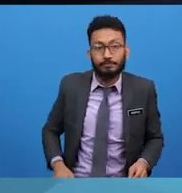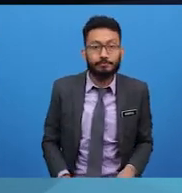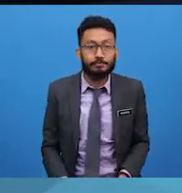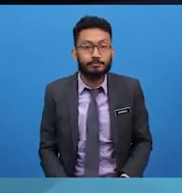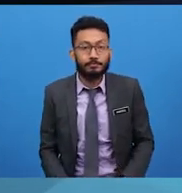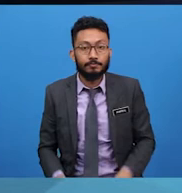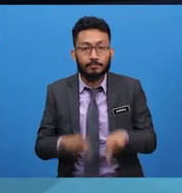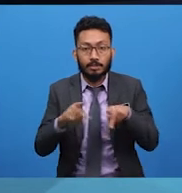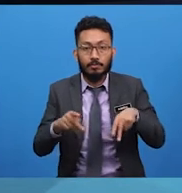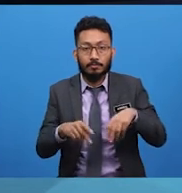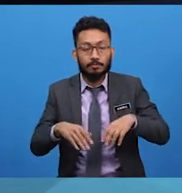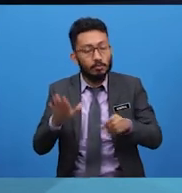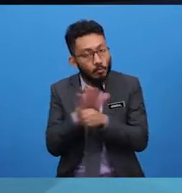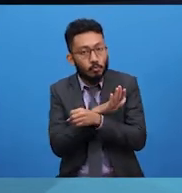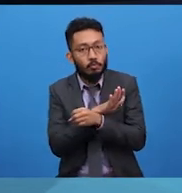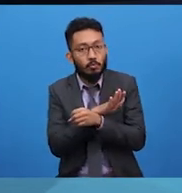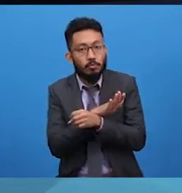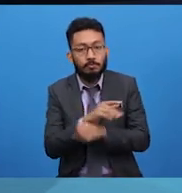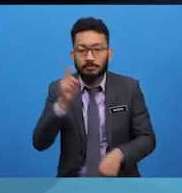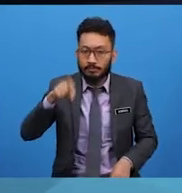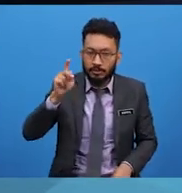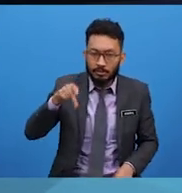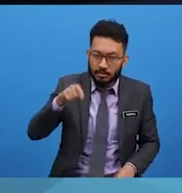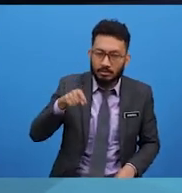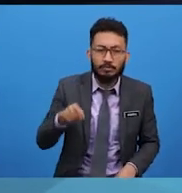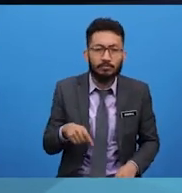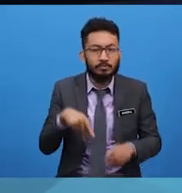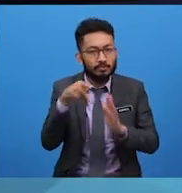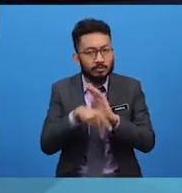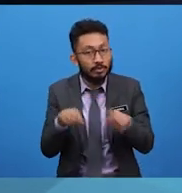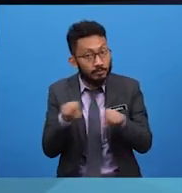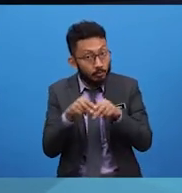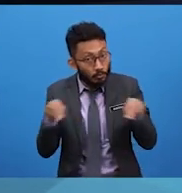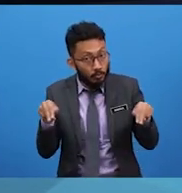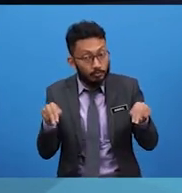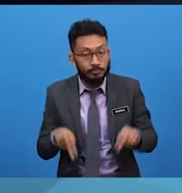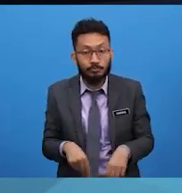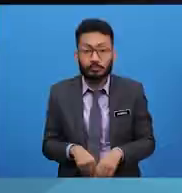penuh. Pastikan kedudukan pita ukur selari dengan lantai.